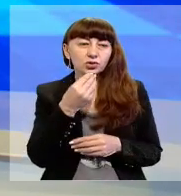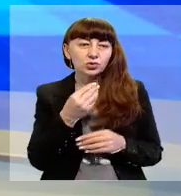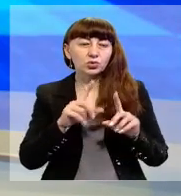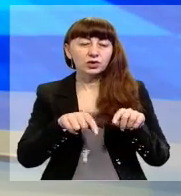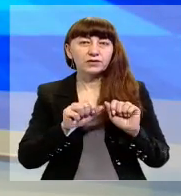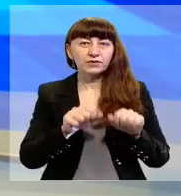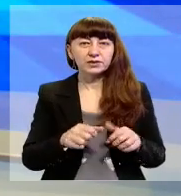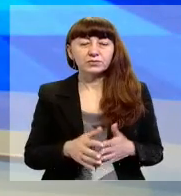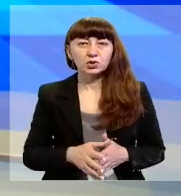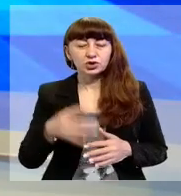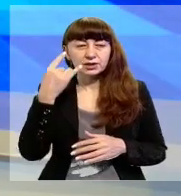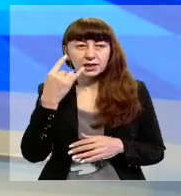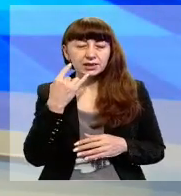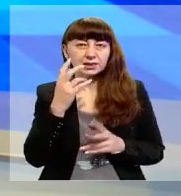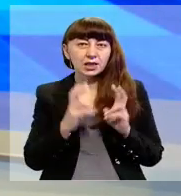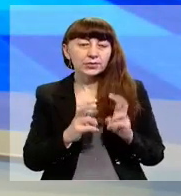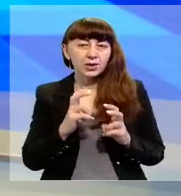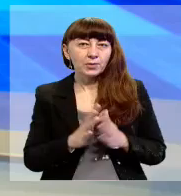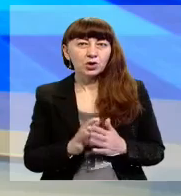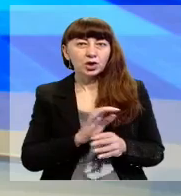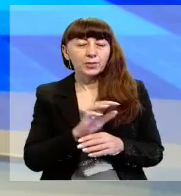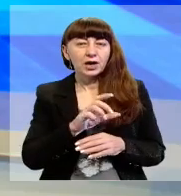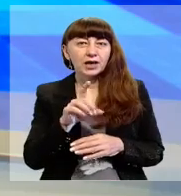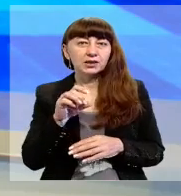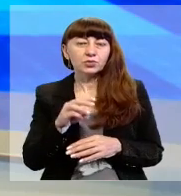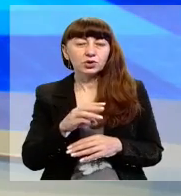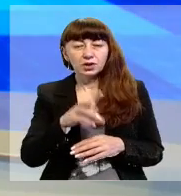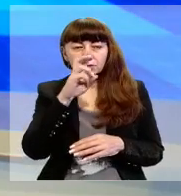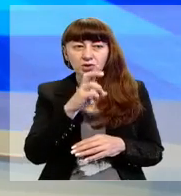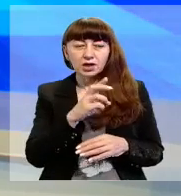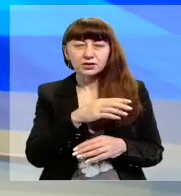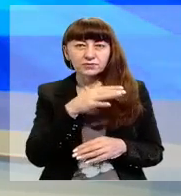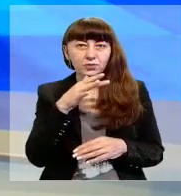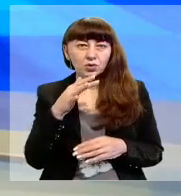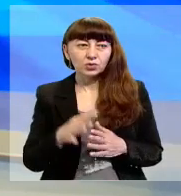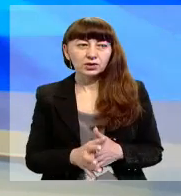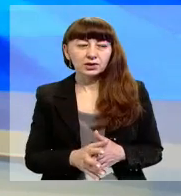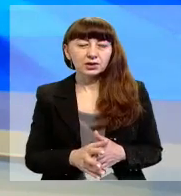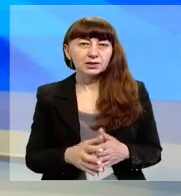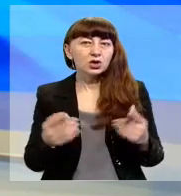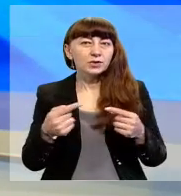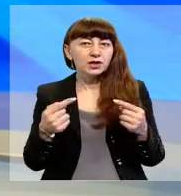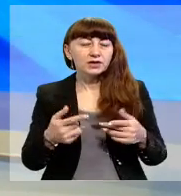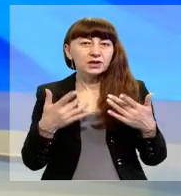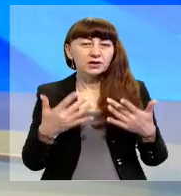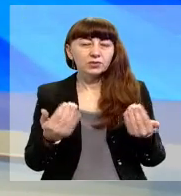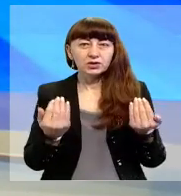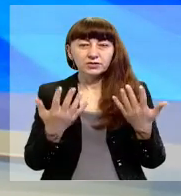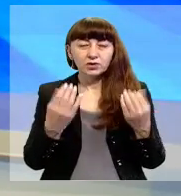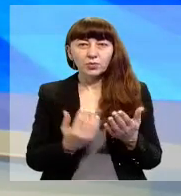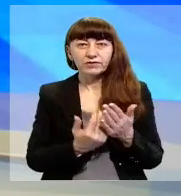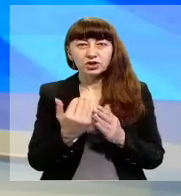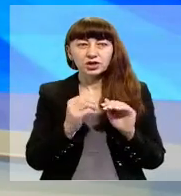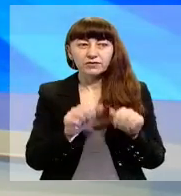қазақстандық өндірушілерге сыртқы нарықтың қатаң талаптарына сәйкес болуына мүмкіндік беру. Қазақстанның басқа елдерден жеткізілетін